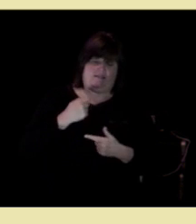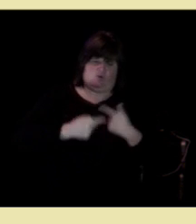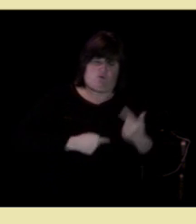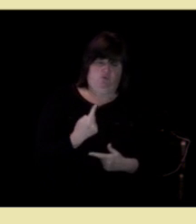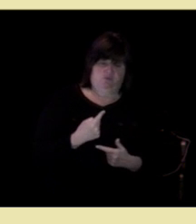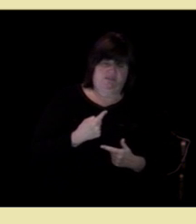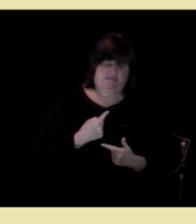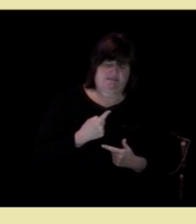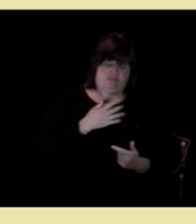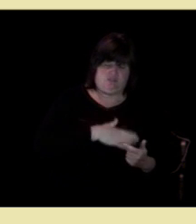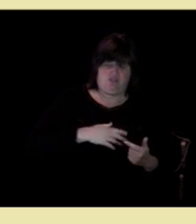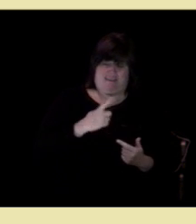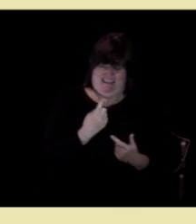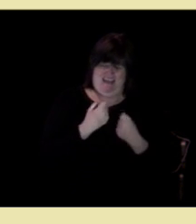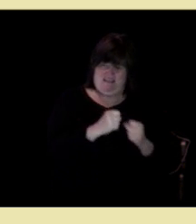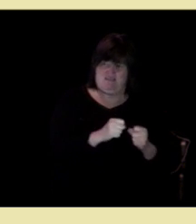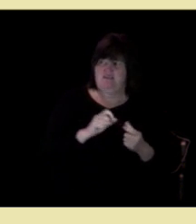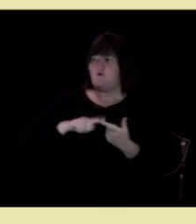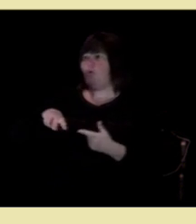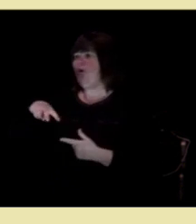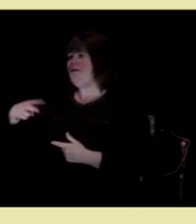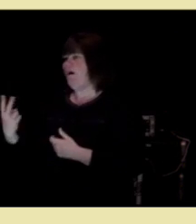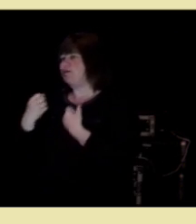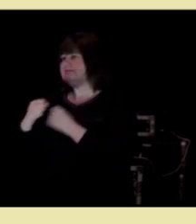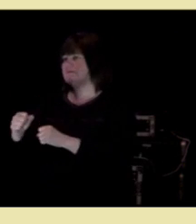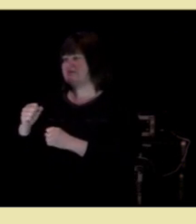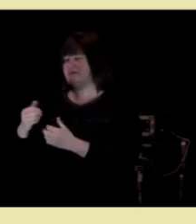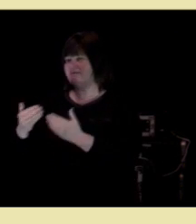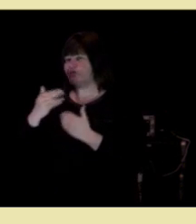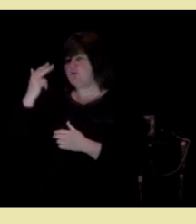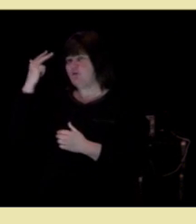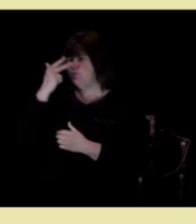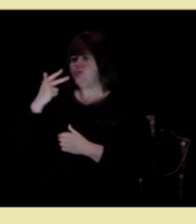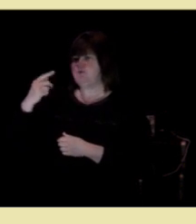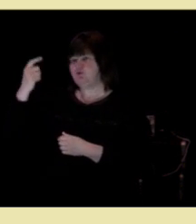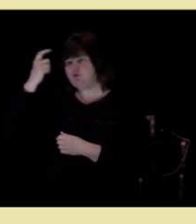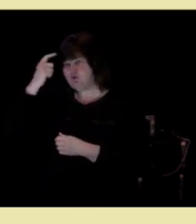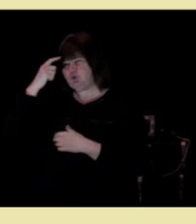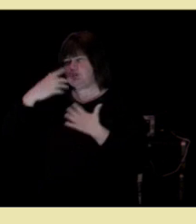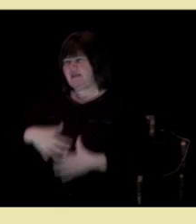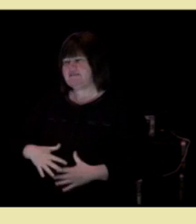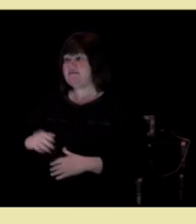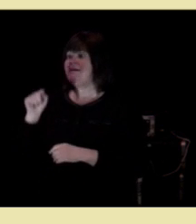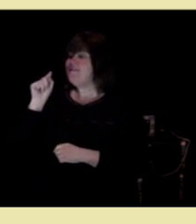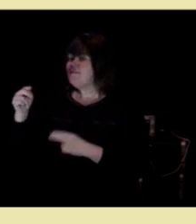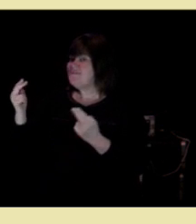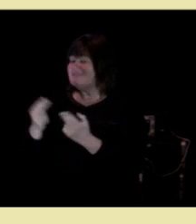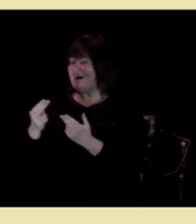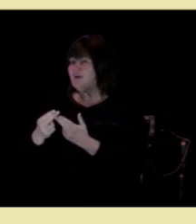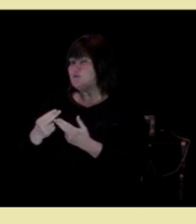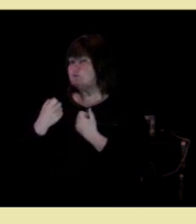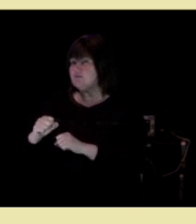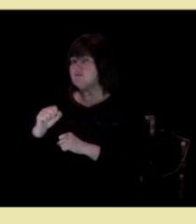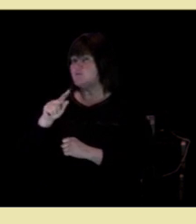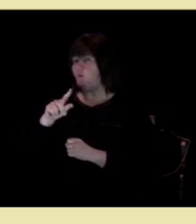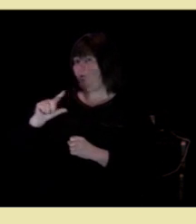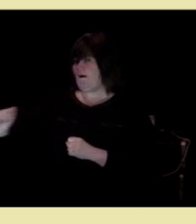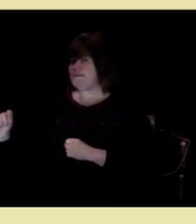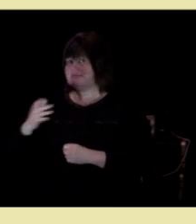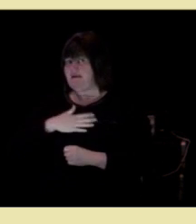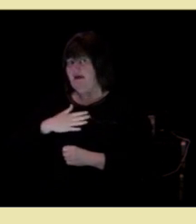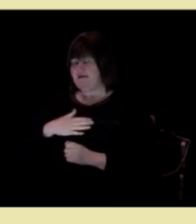annen satsning i forhold til rus og psykisk helse. Der det også en satsing som KS eier sammen med disse to